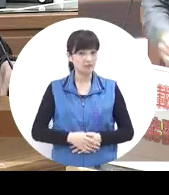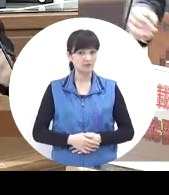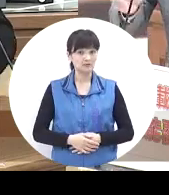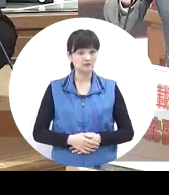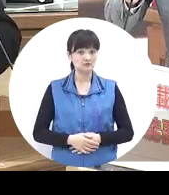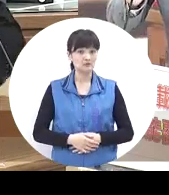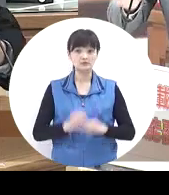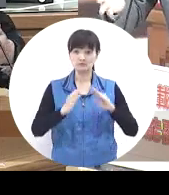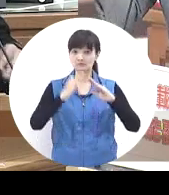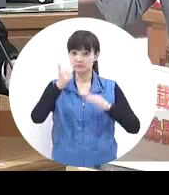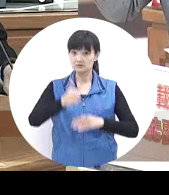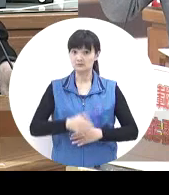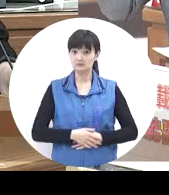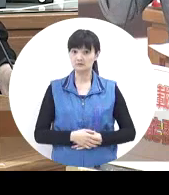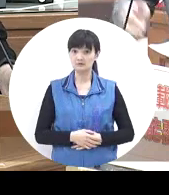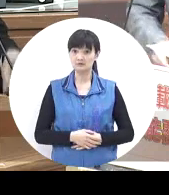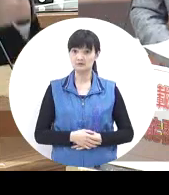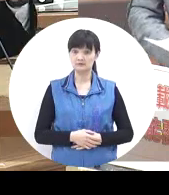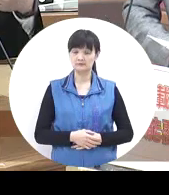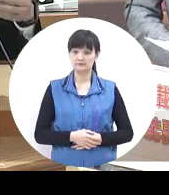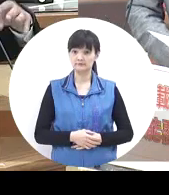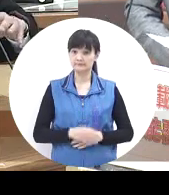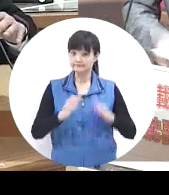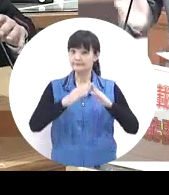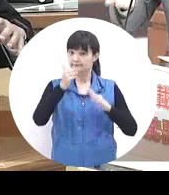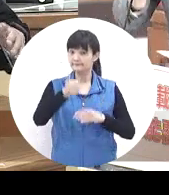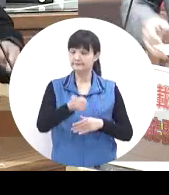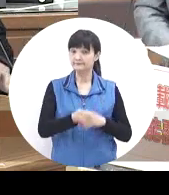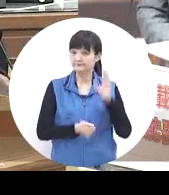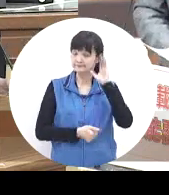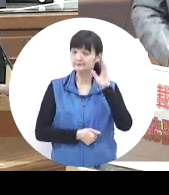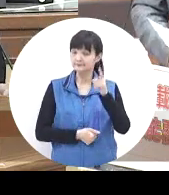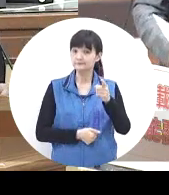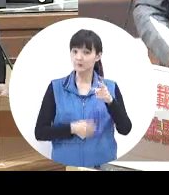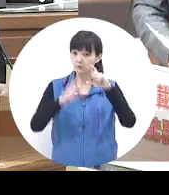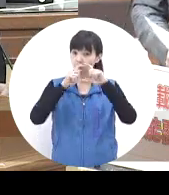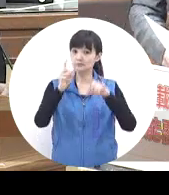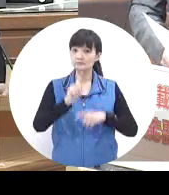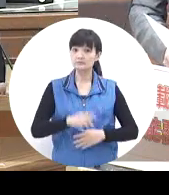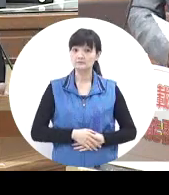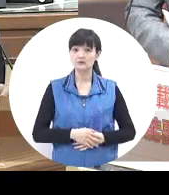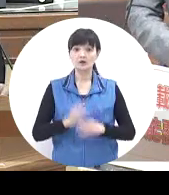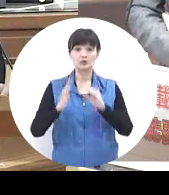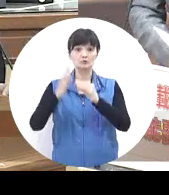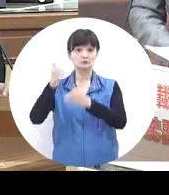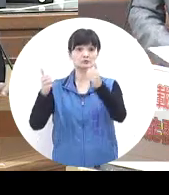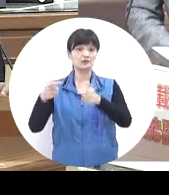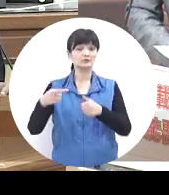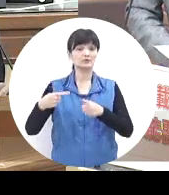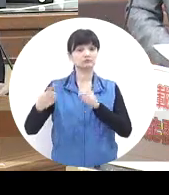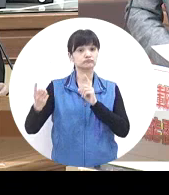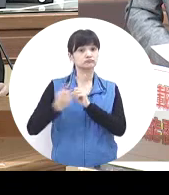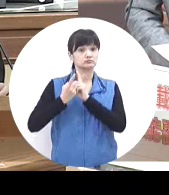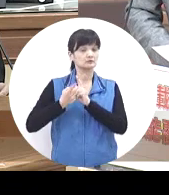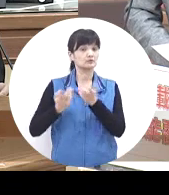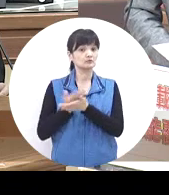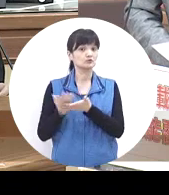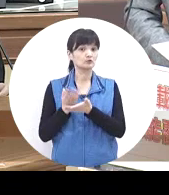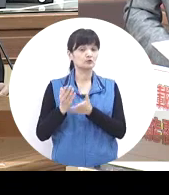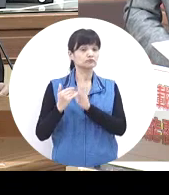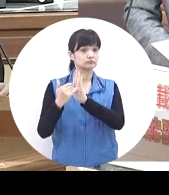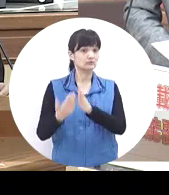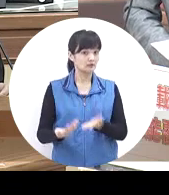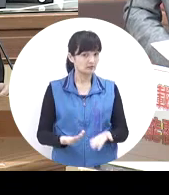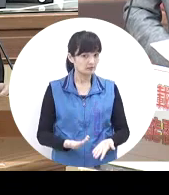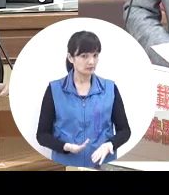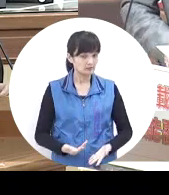市长，那我要听市长的答复。 好，要听我的哈。 我要听市长的答复，因为这两位局长不跟我沟通啊。 不会啦，我想两位局长还是很